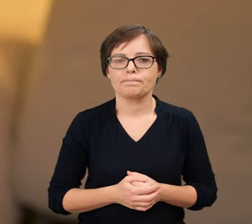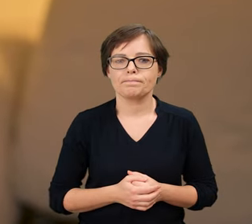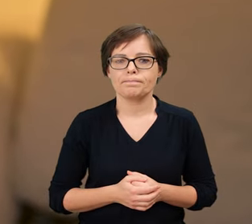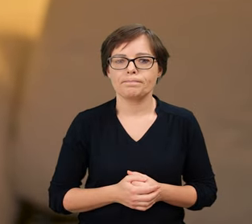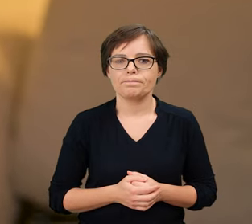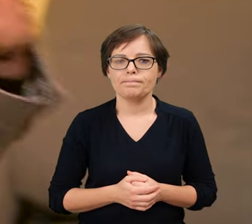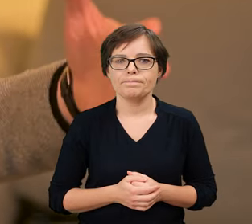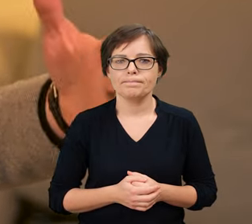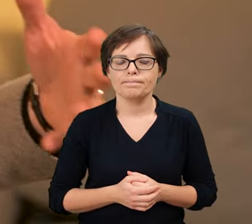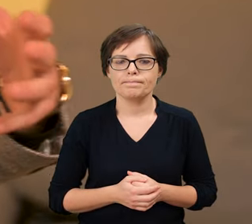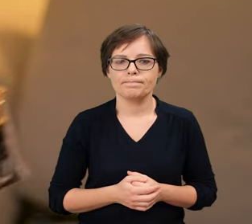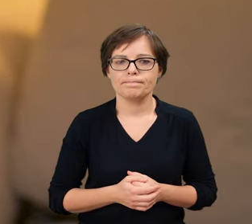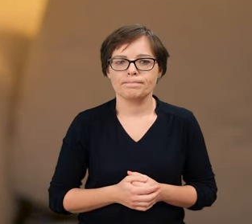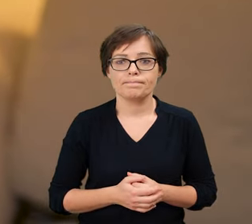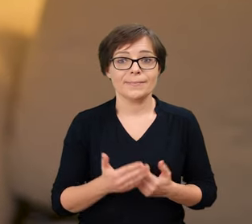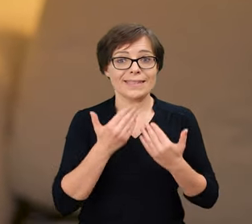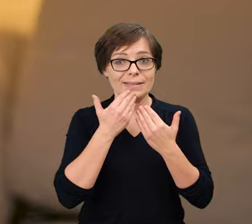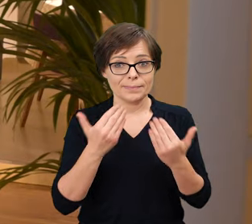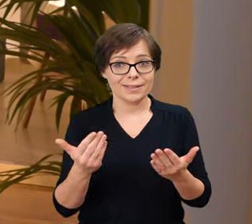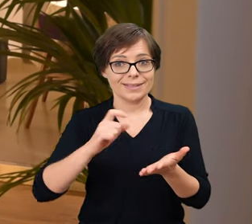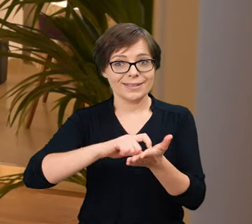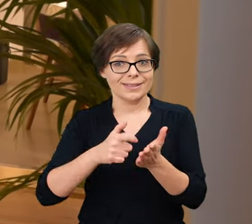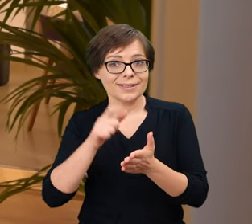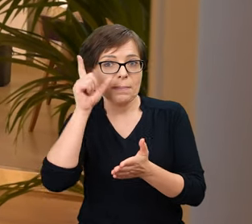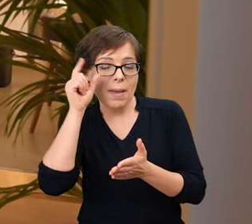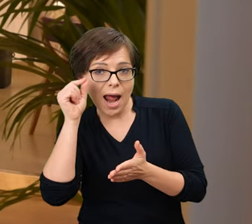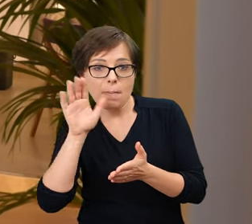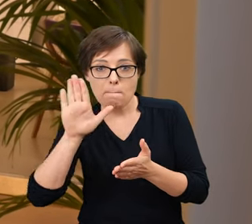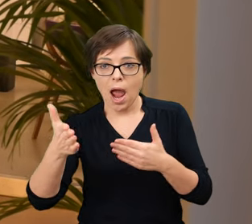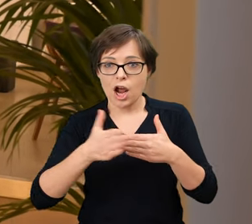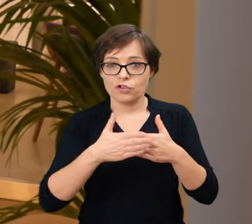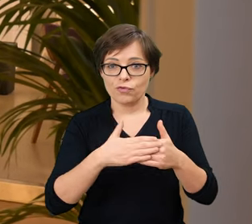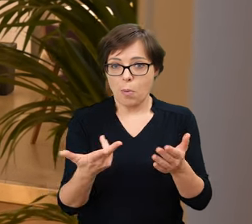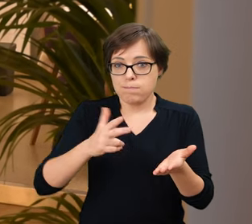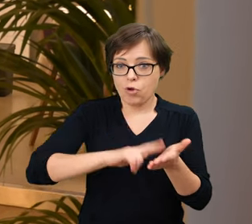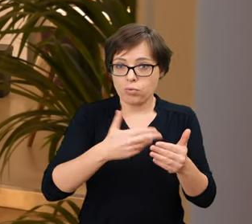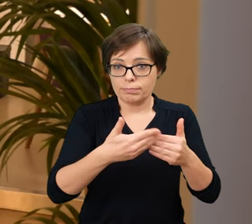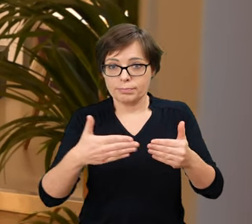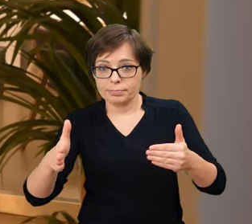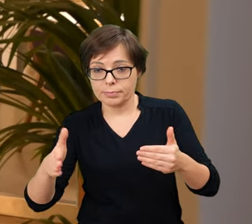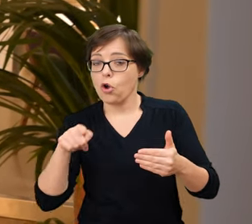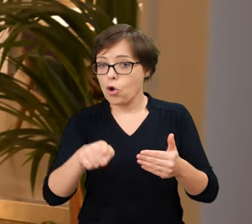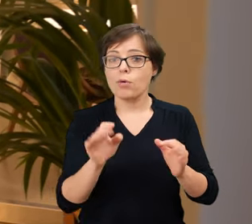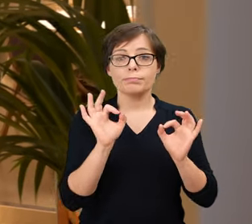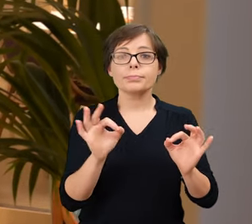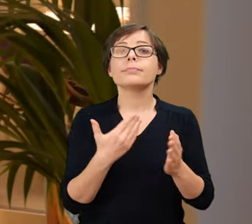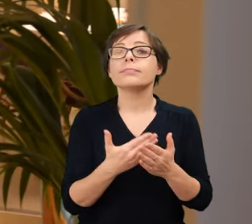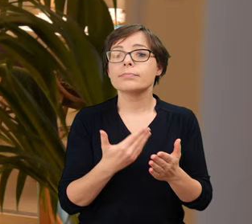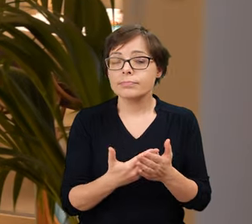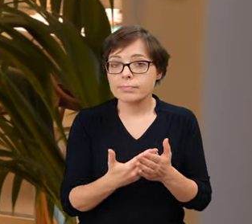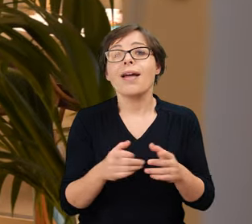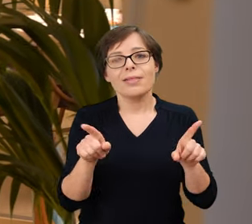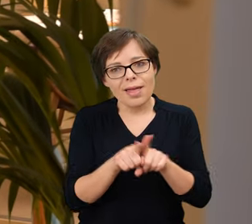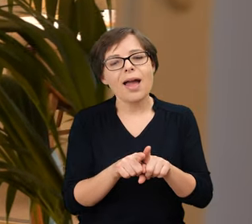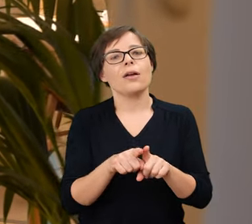Otwarcie przez potrójne drzwi sypialni jest również bardzo korzystne wtedy, kiedy się choruje. Wiem,